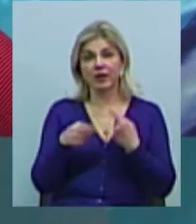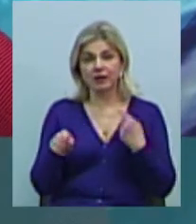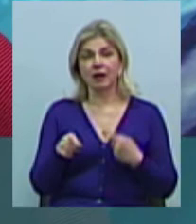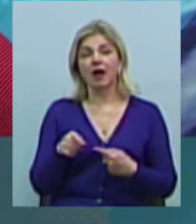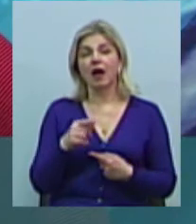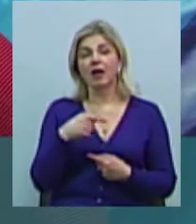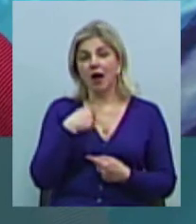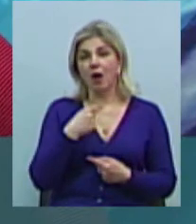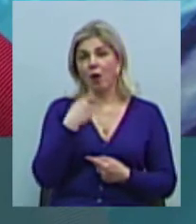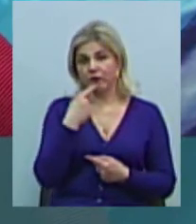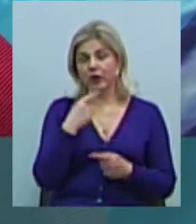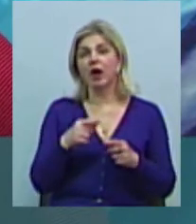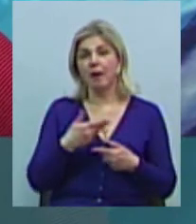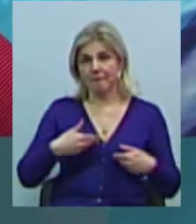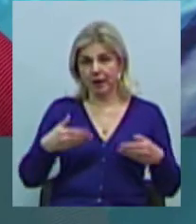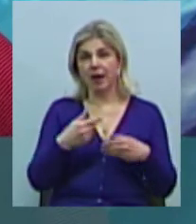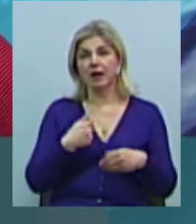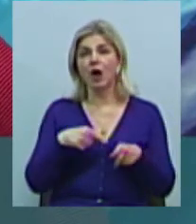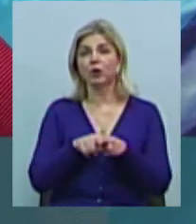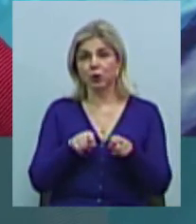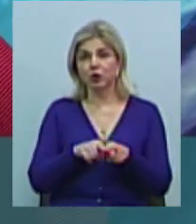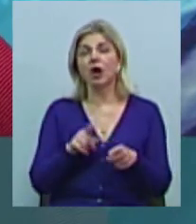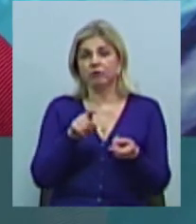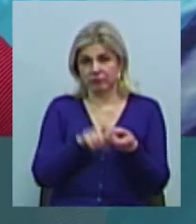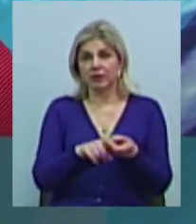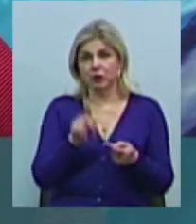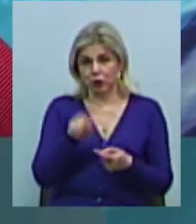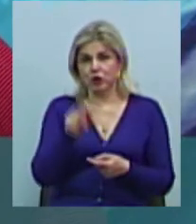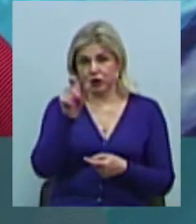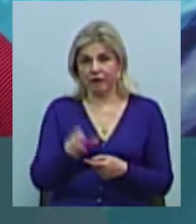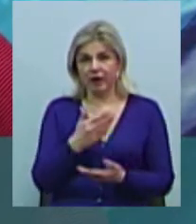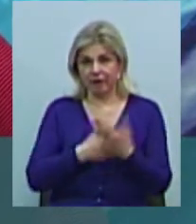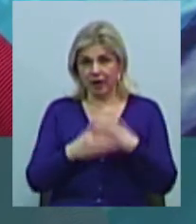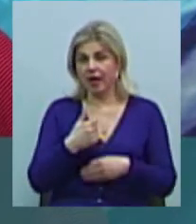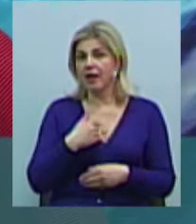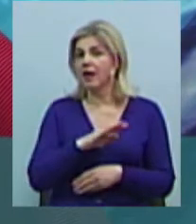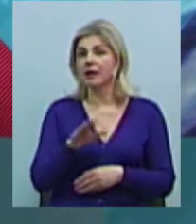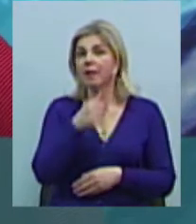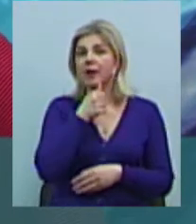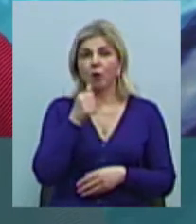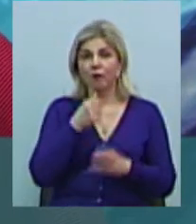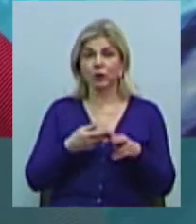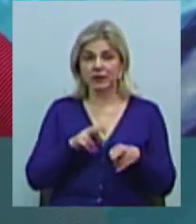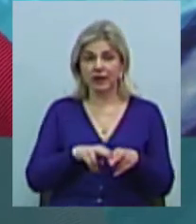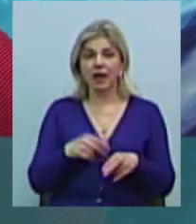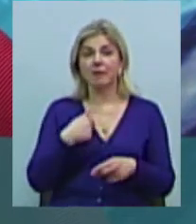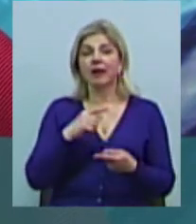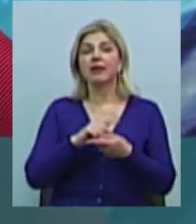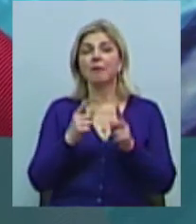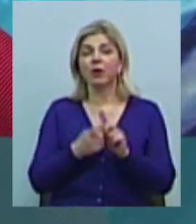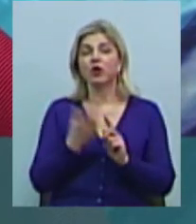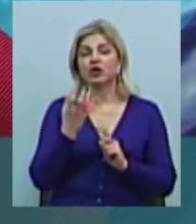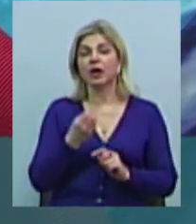«ми», тому що я також відношусь до осіб з інвалідністю, і я не приховую це. Мені навпаки ще